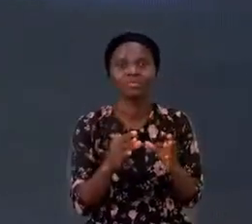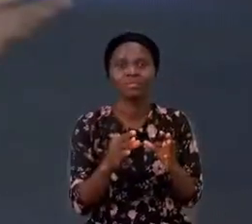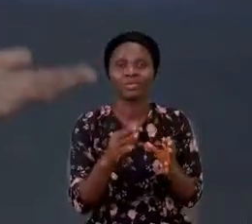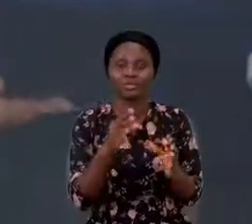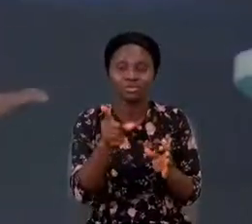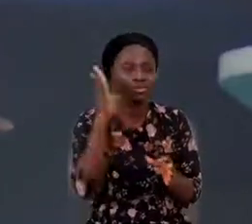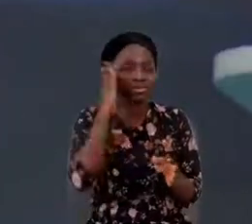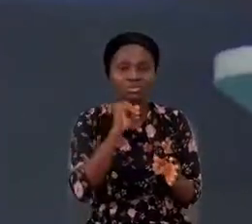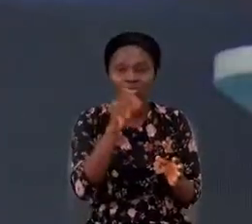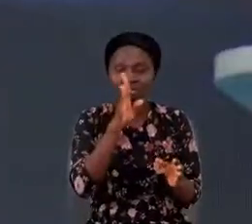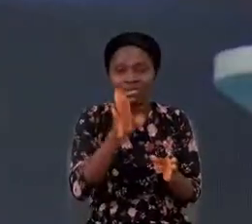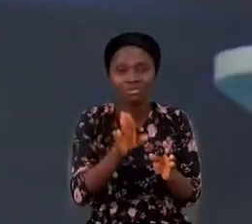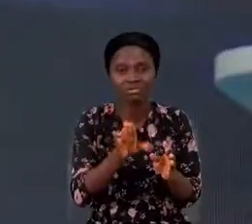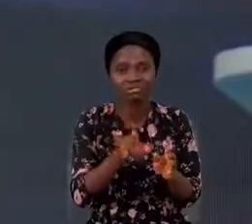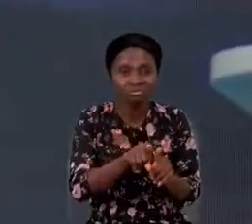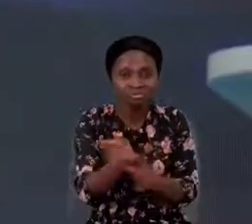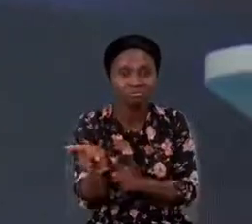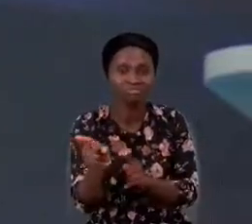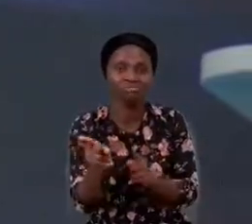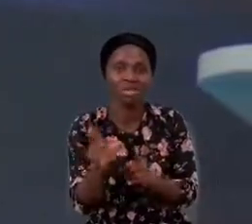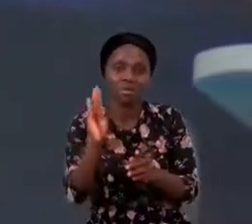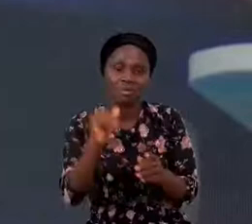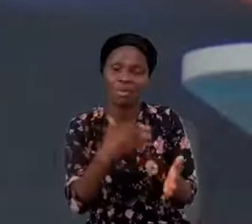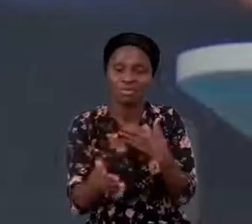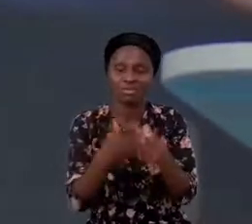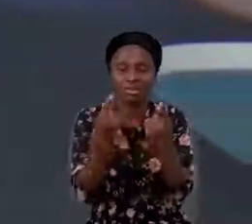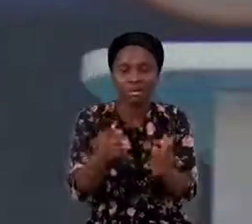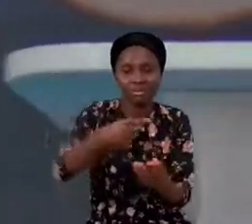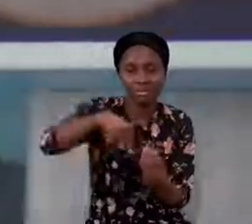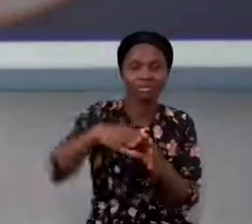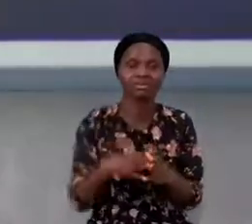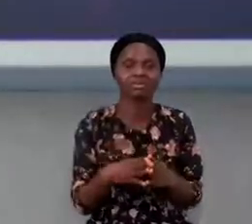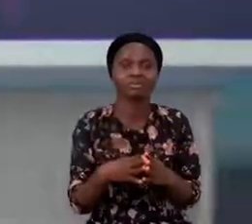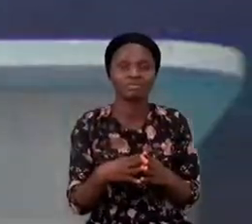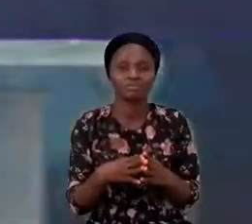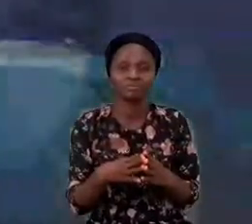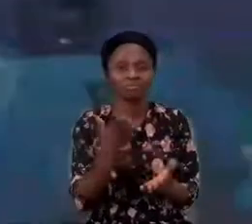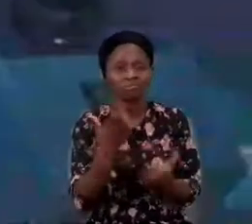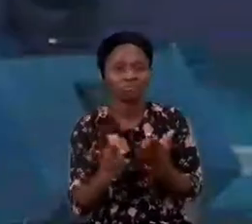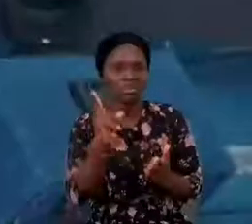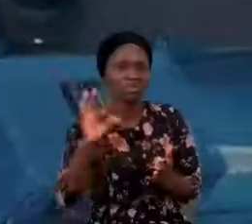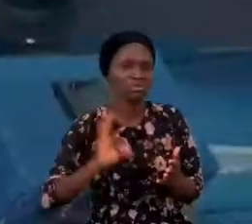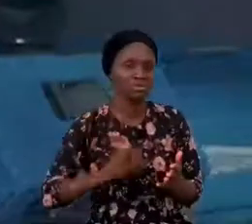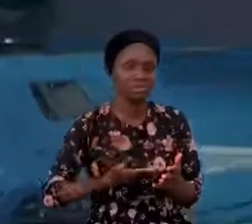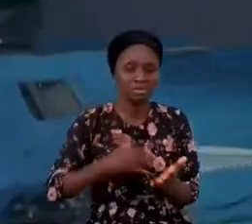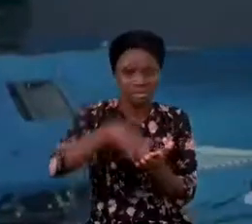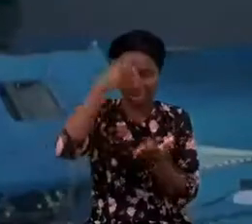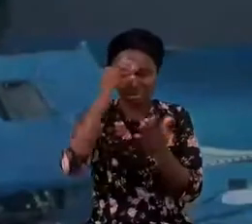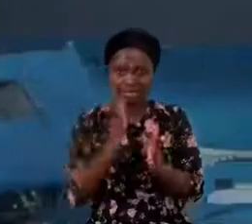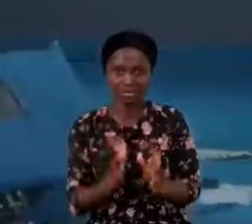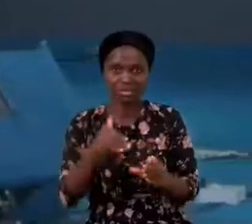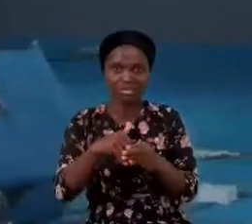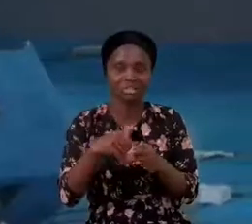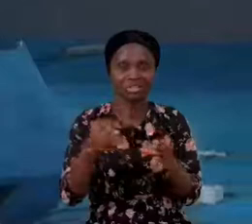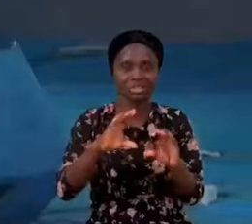majeur. Elle n'est pas en classe aujourd'hui. Il y a un autre élève, peut-être qu'elle est abandonnée. Il n'est pas